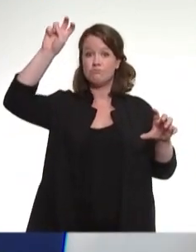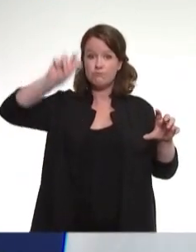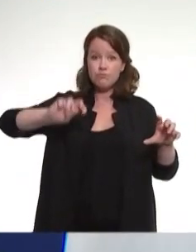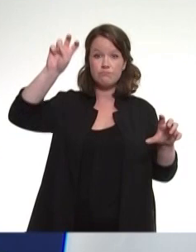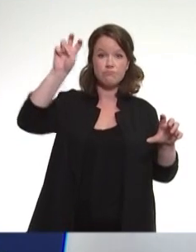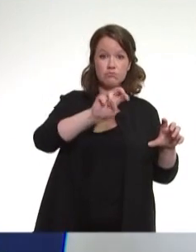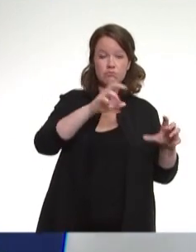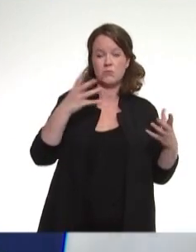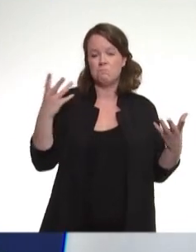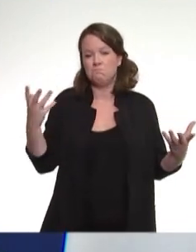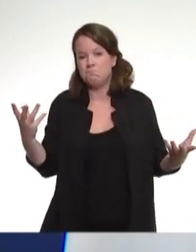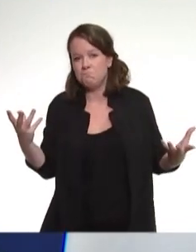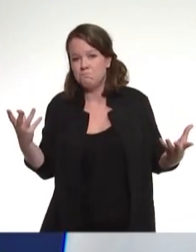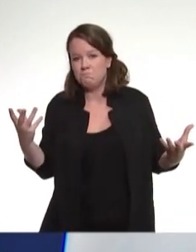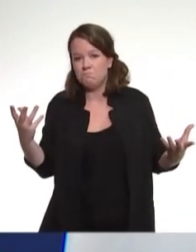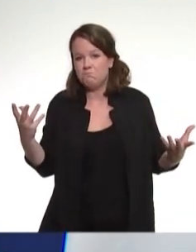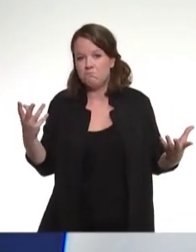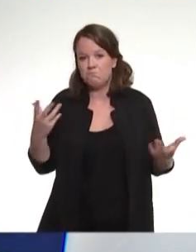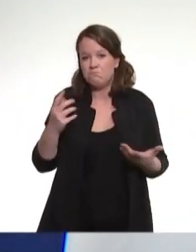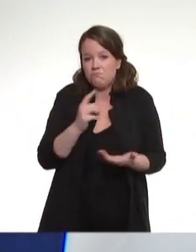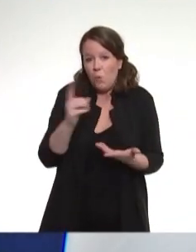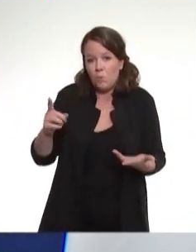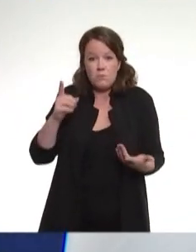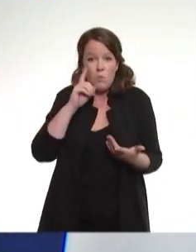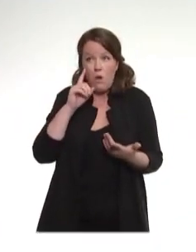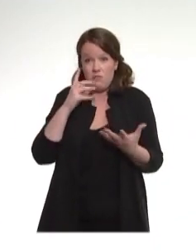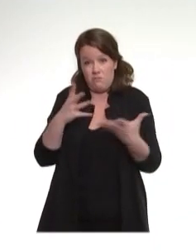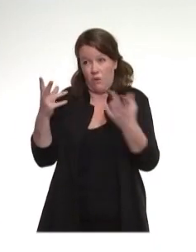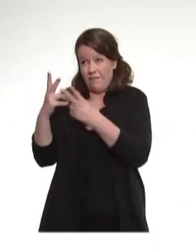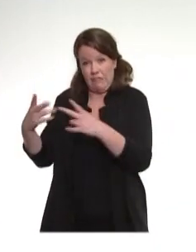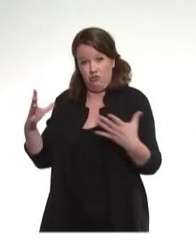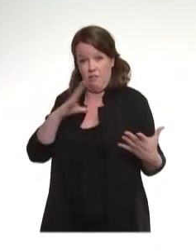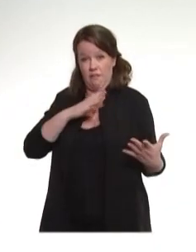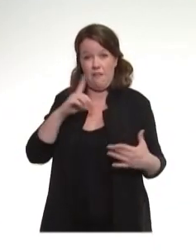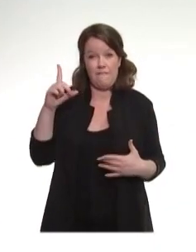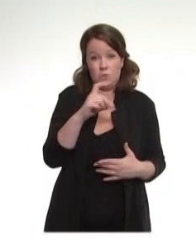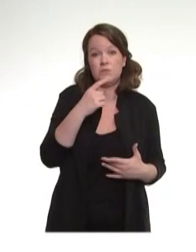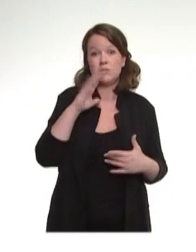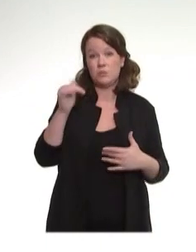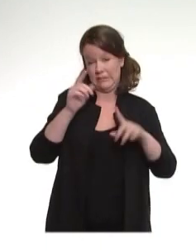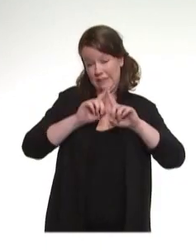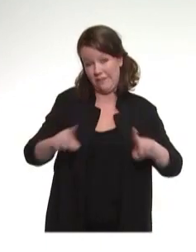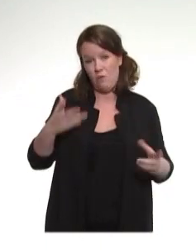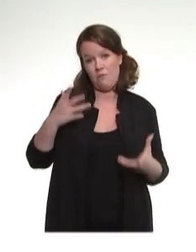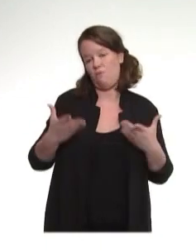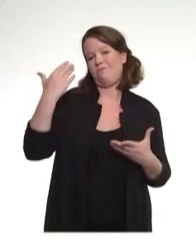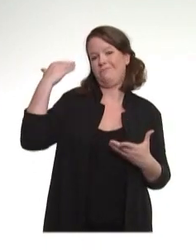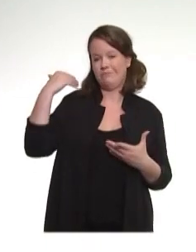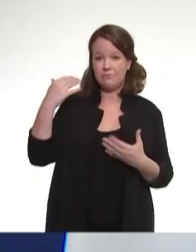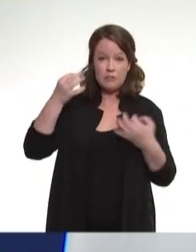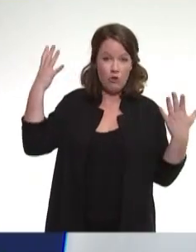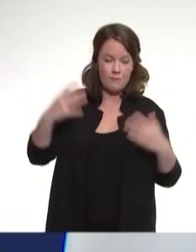exporter a amené du virus là où il n'y en aurait pas aujourd'hui ça c'est une différence aussi fondamentale mais puisque vous me posez la question je vais vous répondre